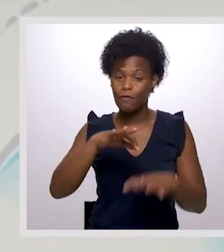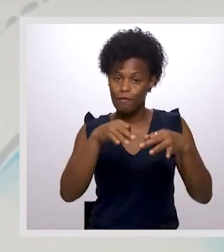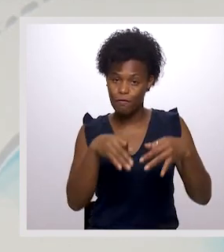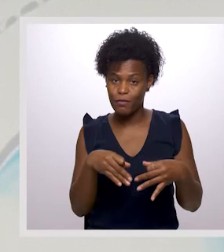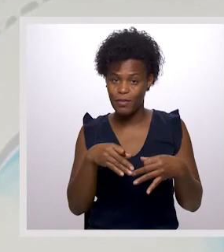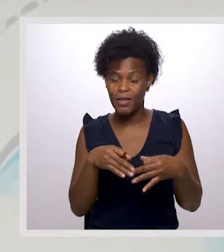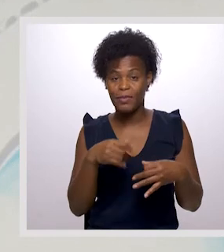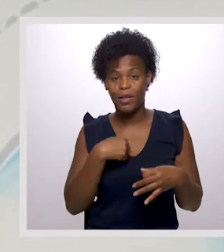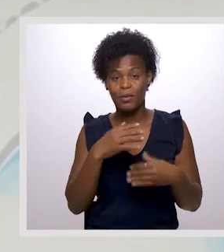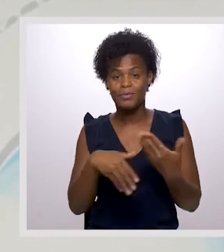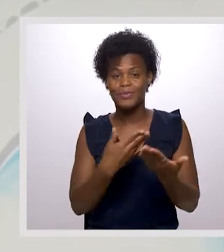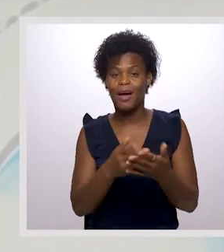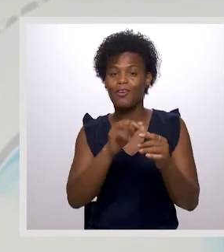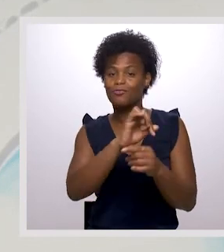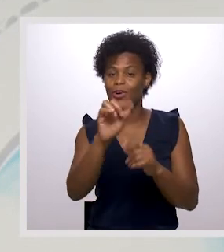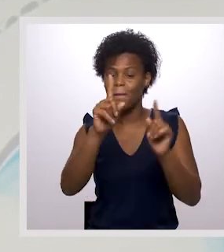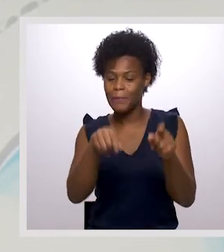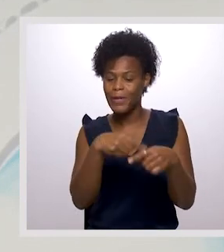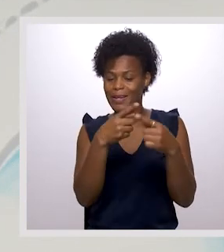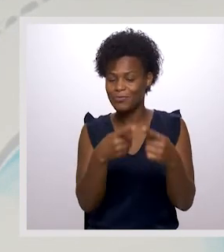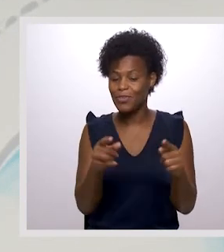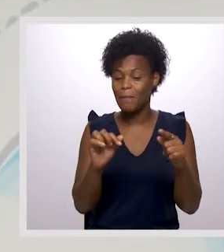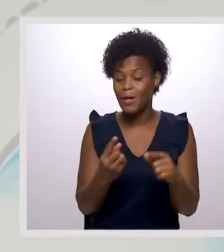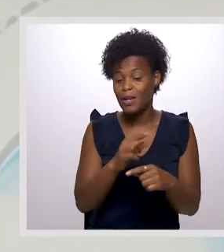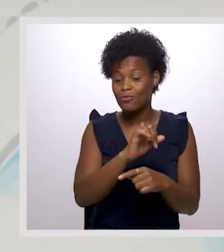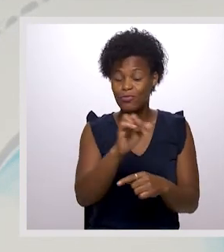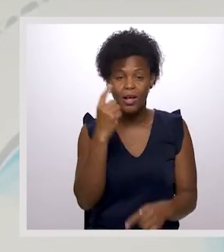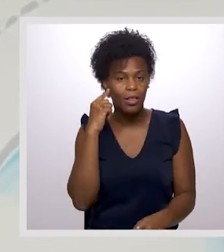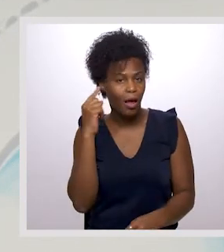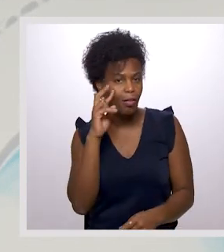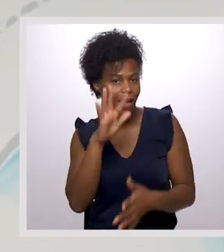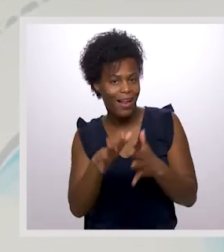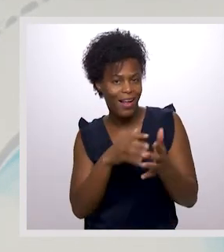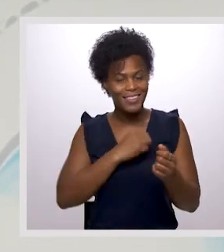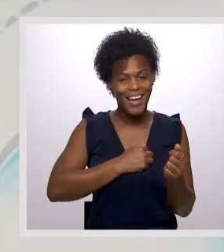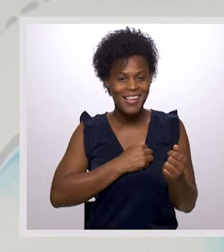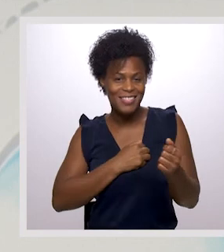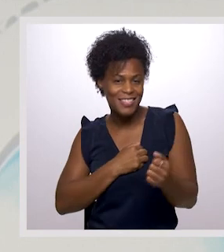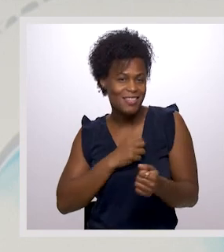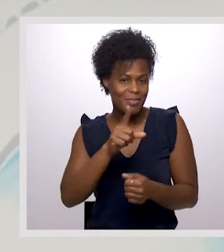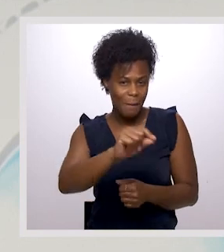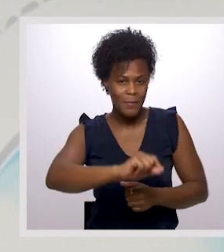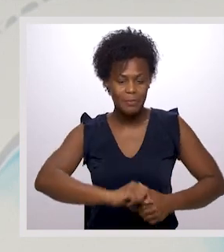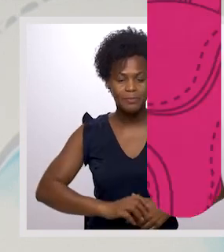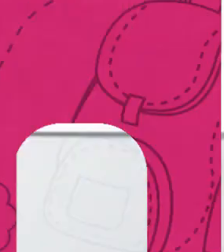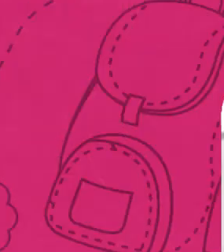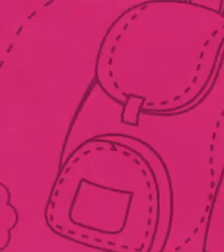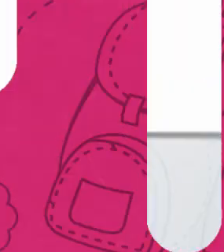cours, je vous laisse une chanson pour que vous écoutez et dansez un peu.